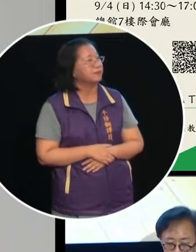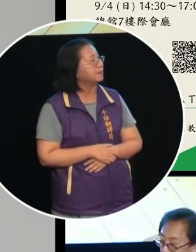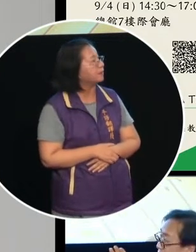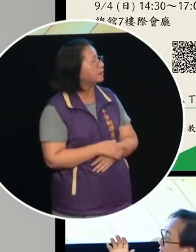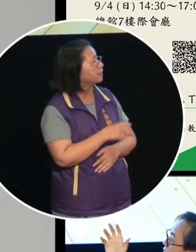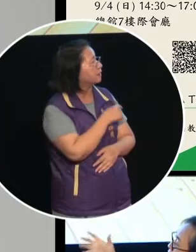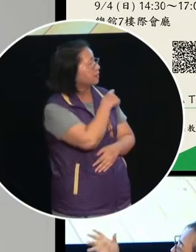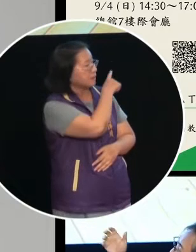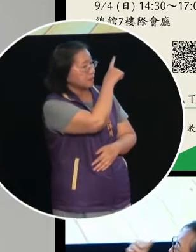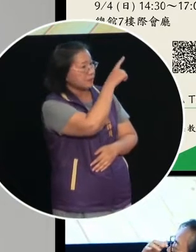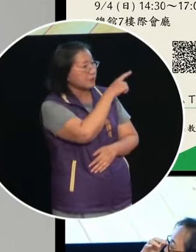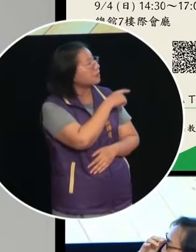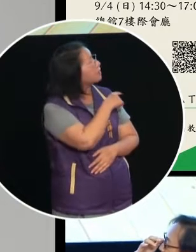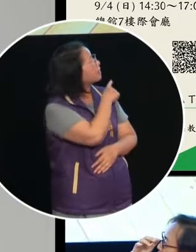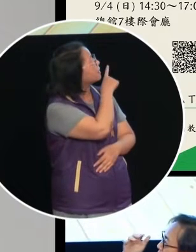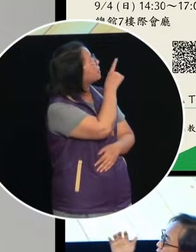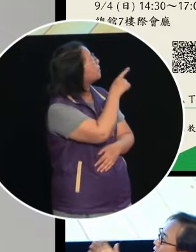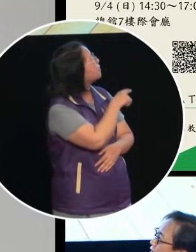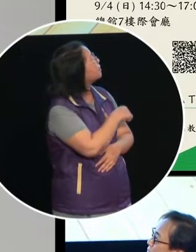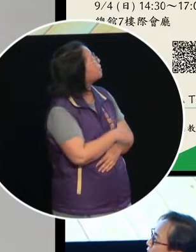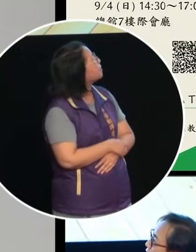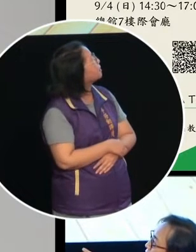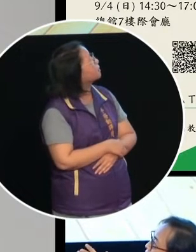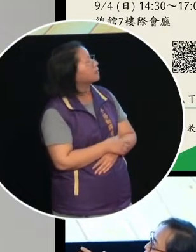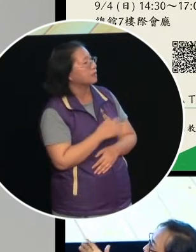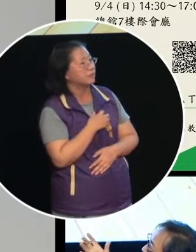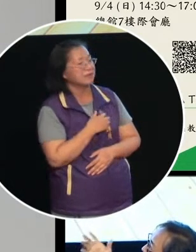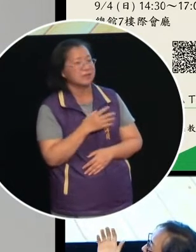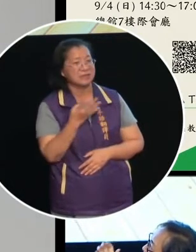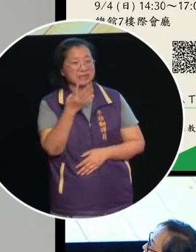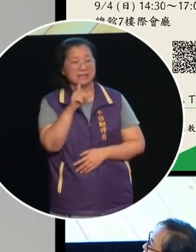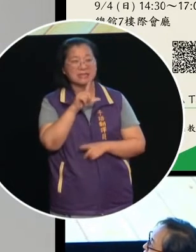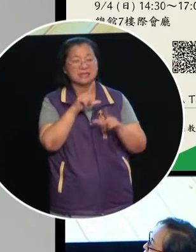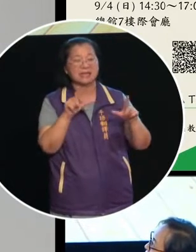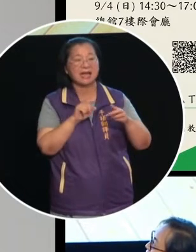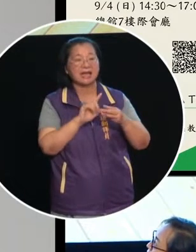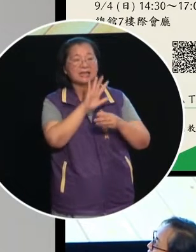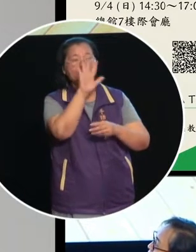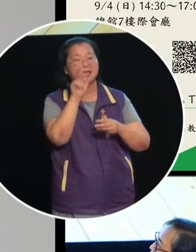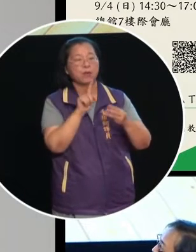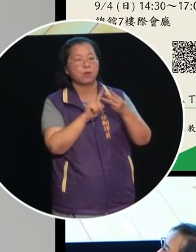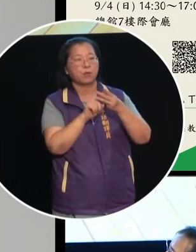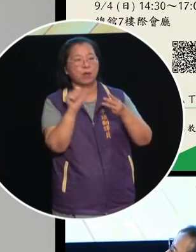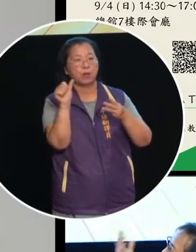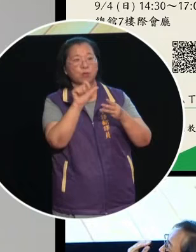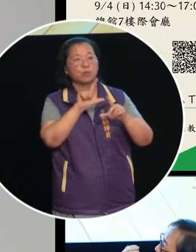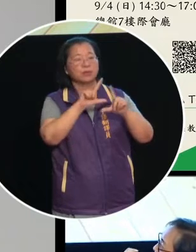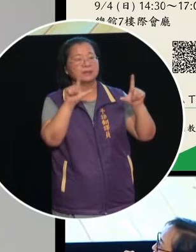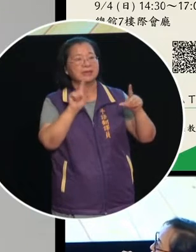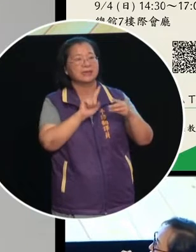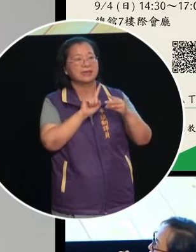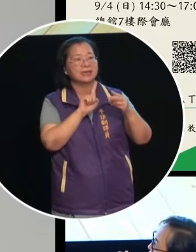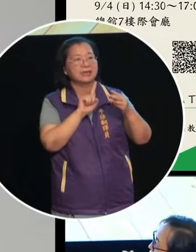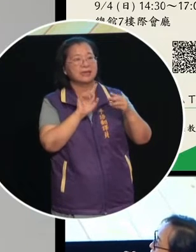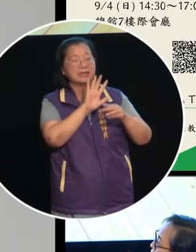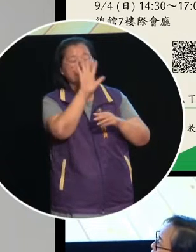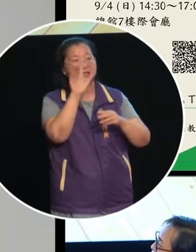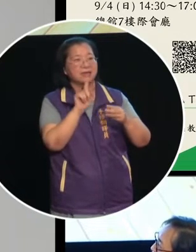这些所谓的四大天王、五大天王的火仙田先生要调到